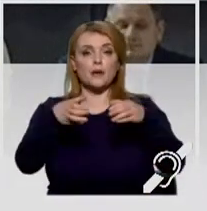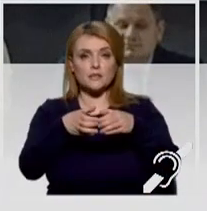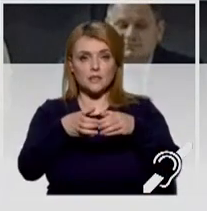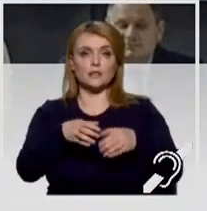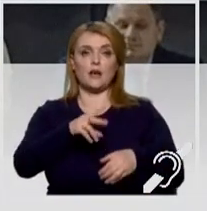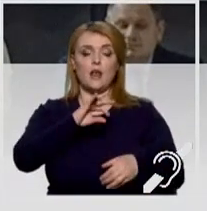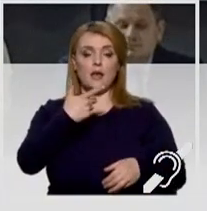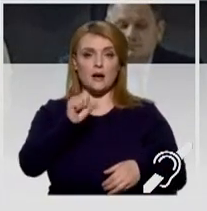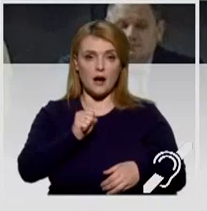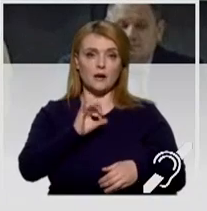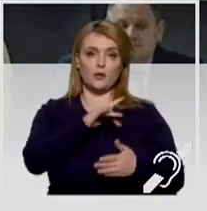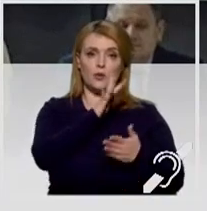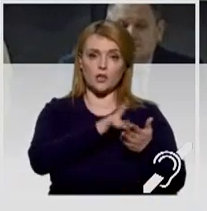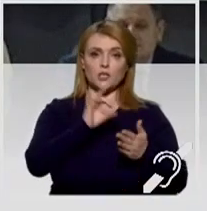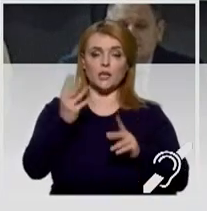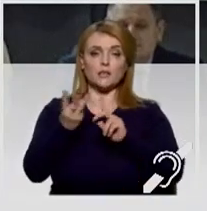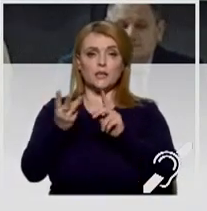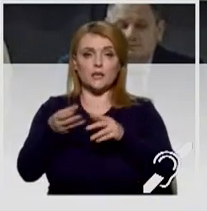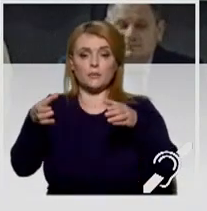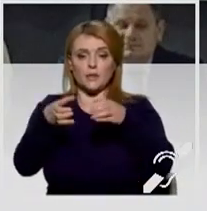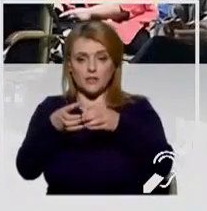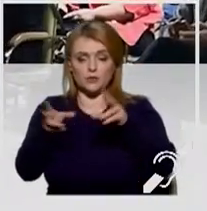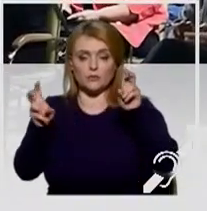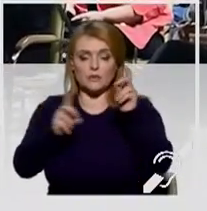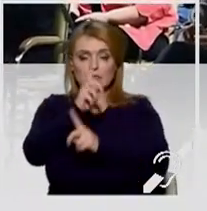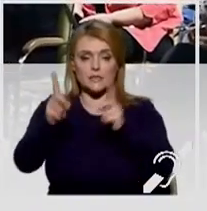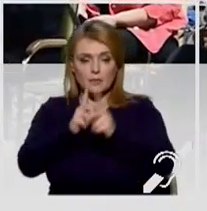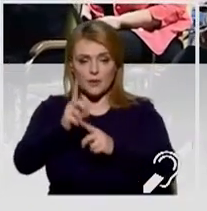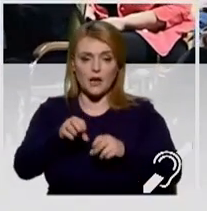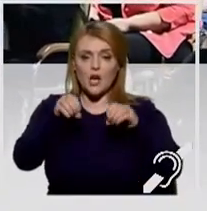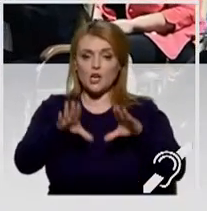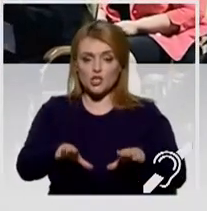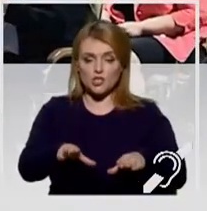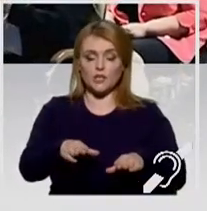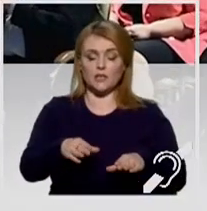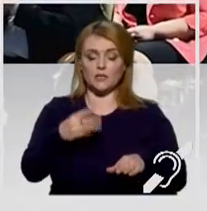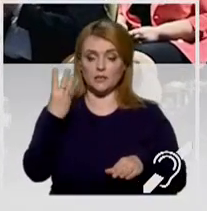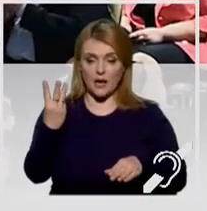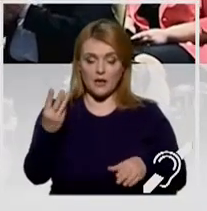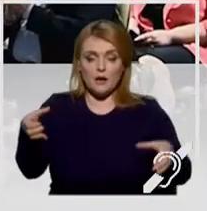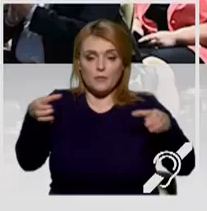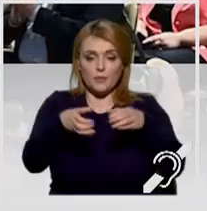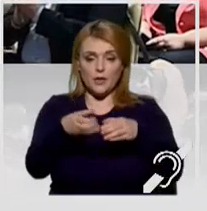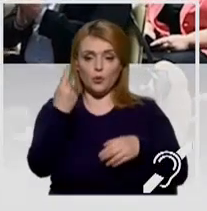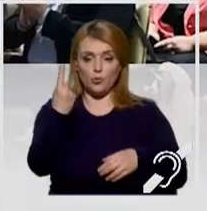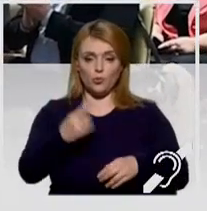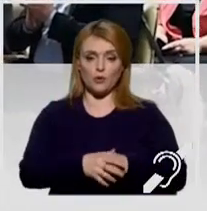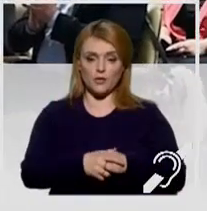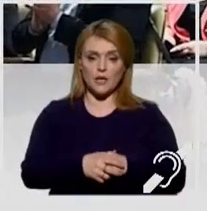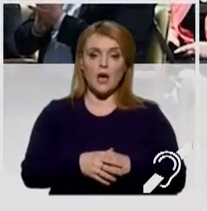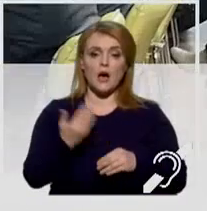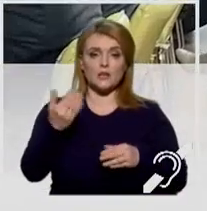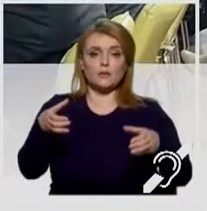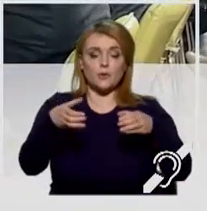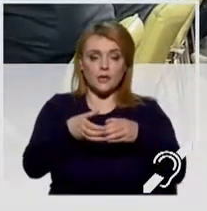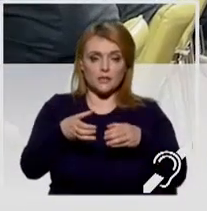Liga comunelor și orașelor și Partidul schimbării în declarația emisă de Birourile politice este menționat că blocul electoral